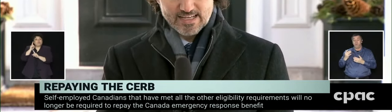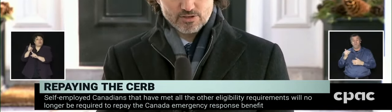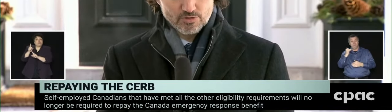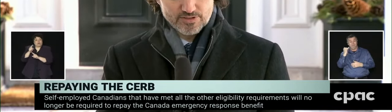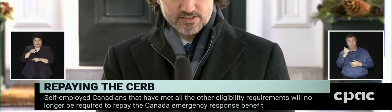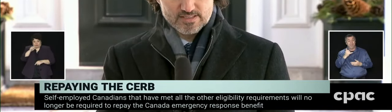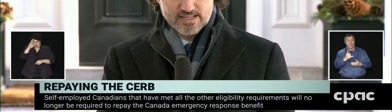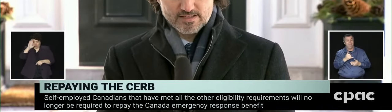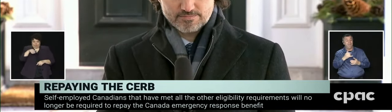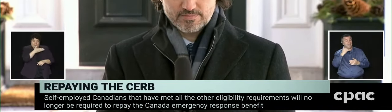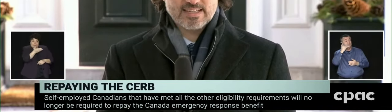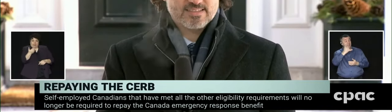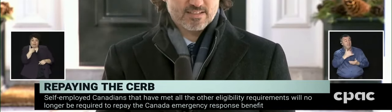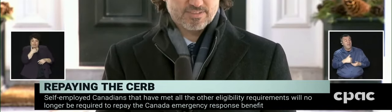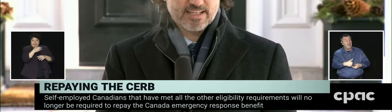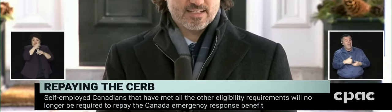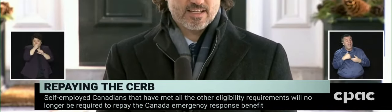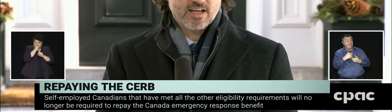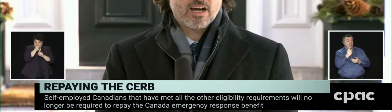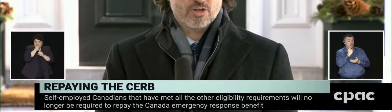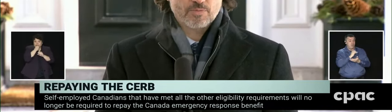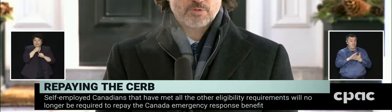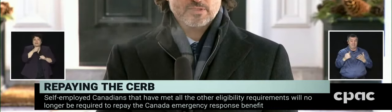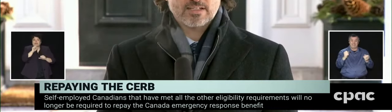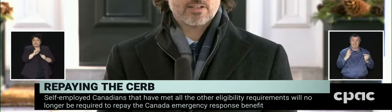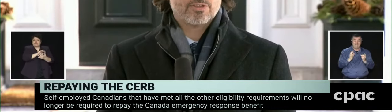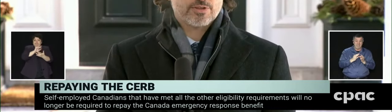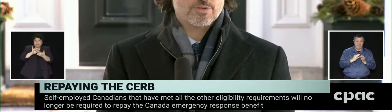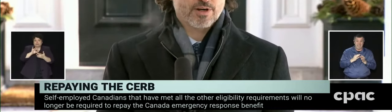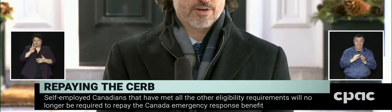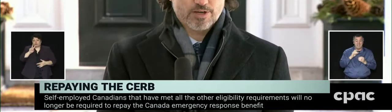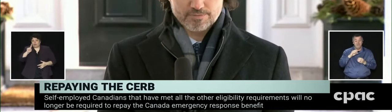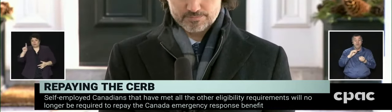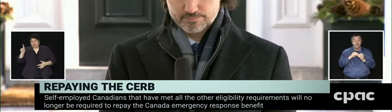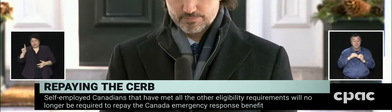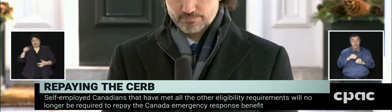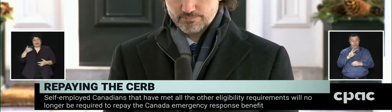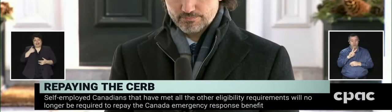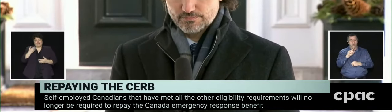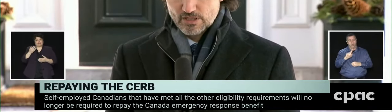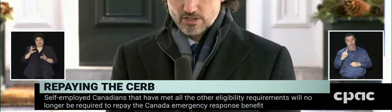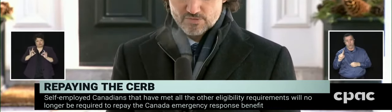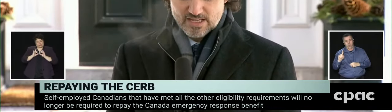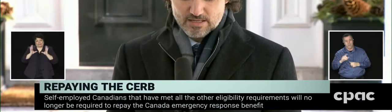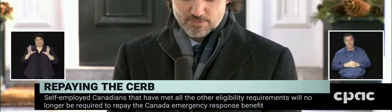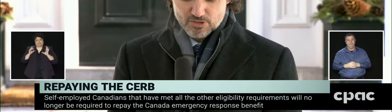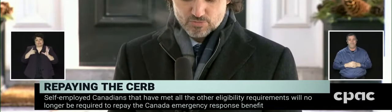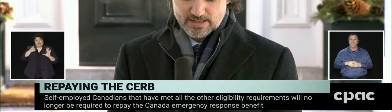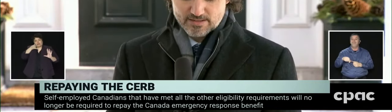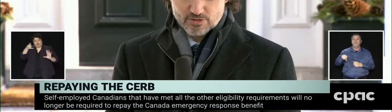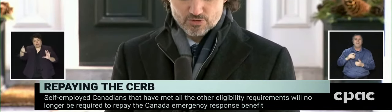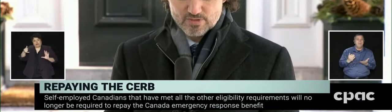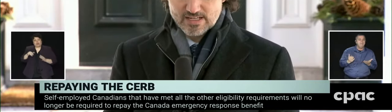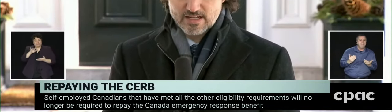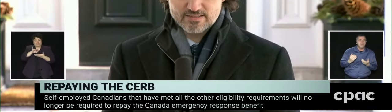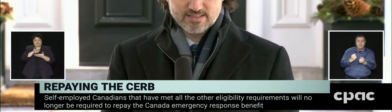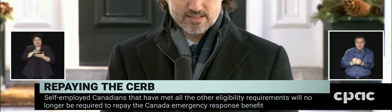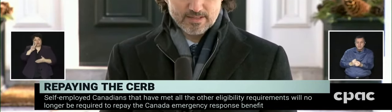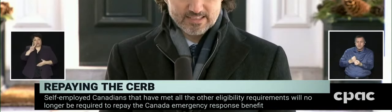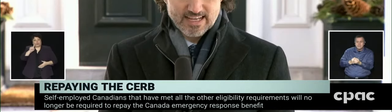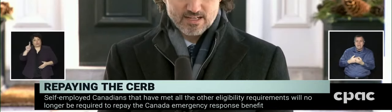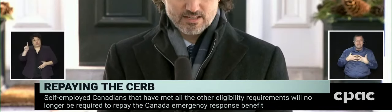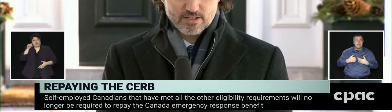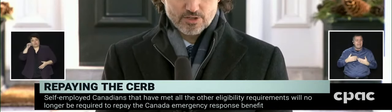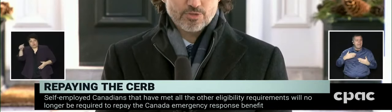ligne d'aide confidentielle et sans frais en composant le 211. Que vous ayez besoin d'un soutien en